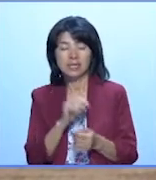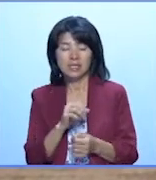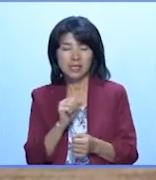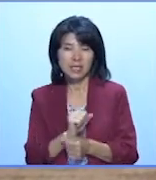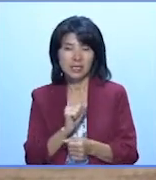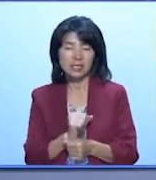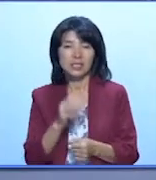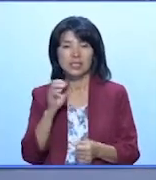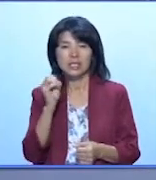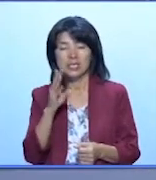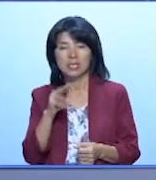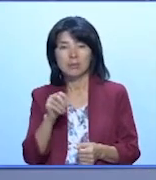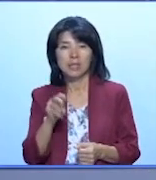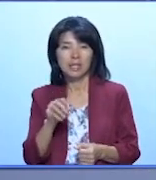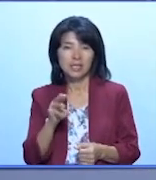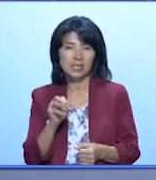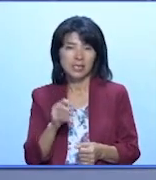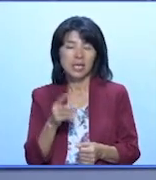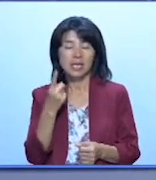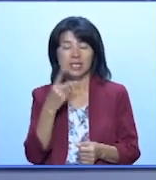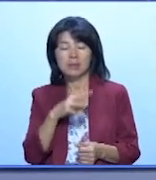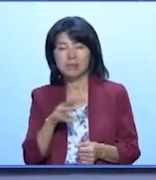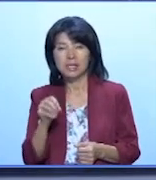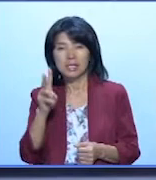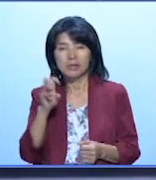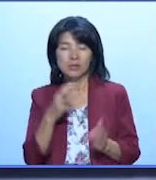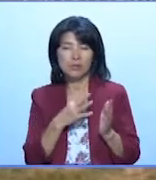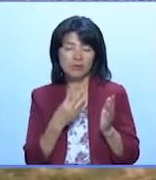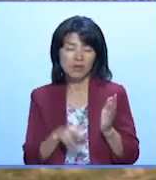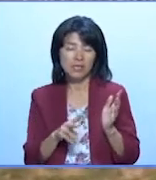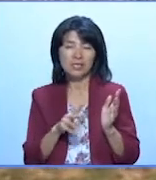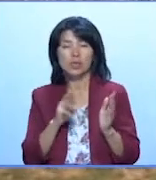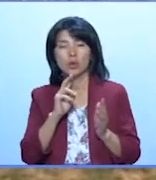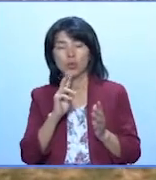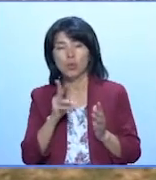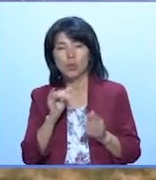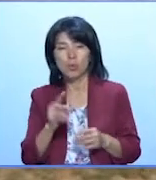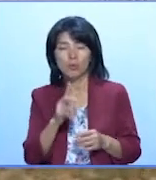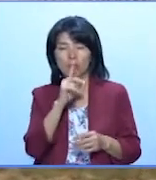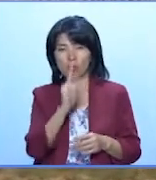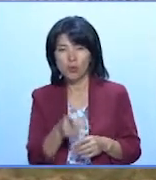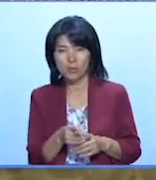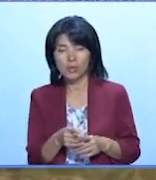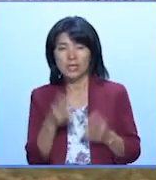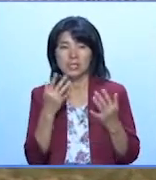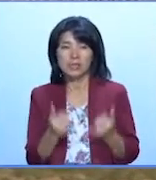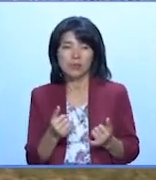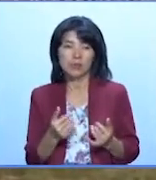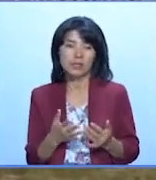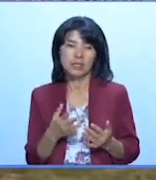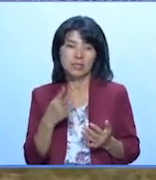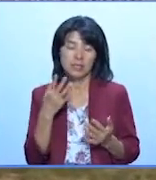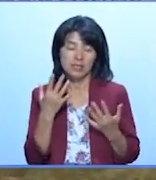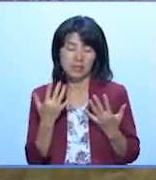14 плотин. Проектная мощность 1 миллиард 920 кубометров в год. На сегодняшний день канал работает 30%. Это где-то